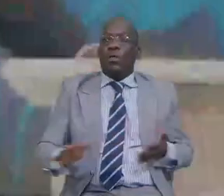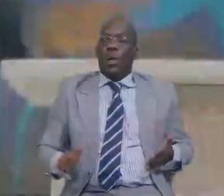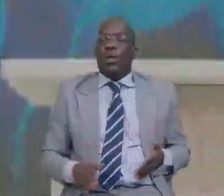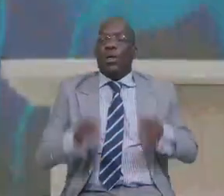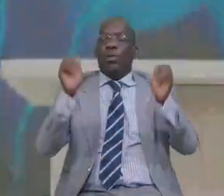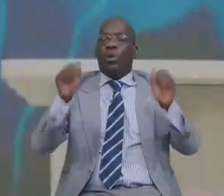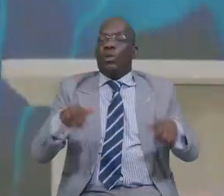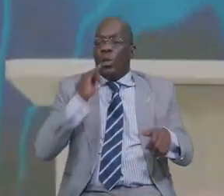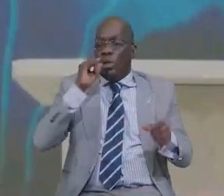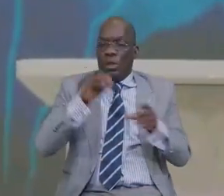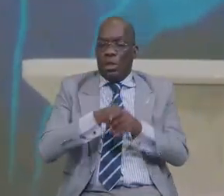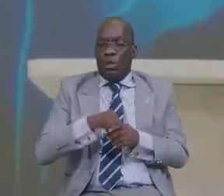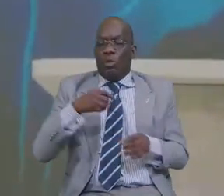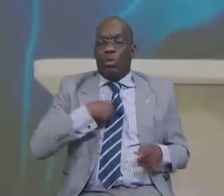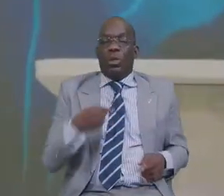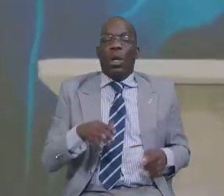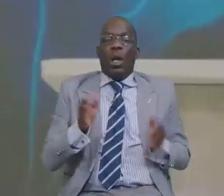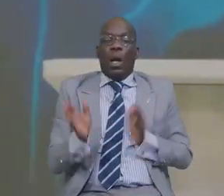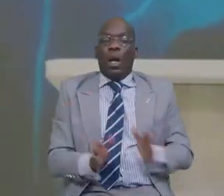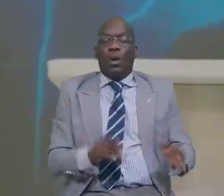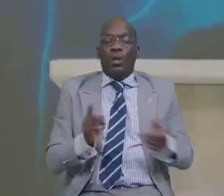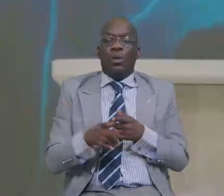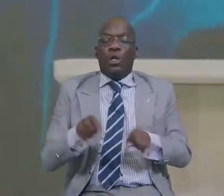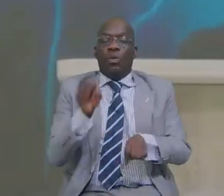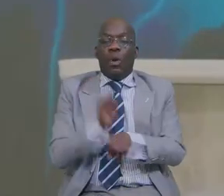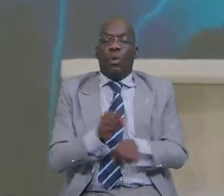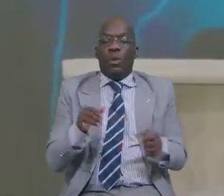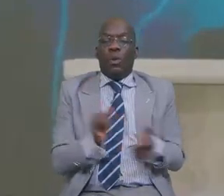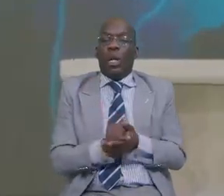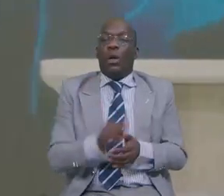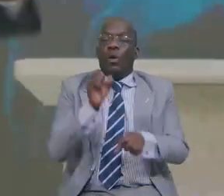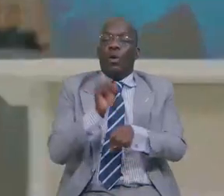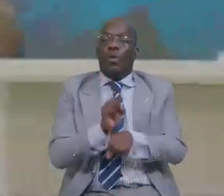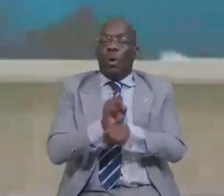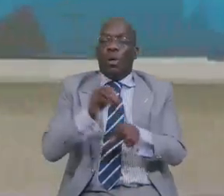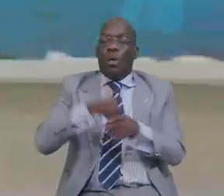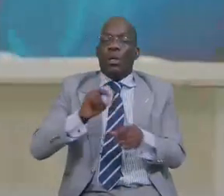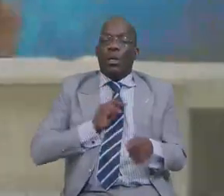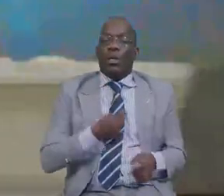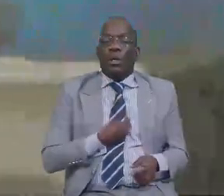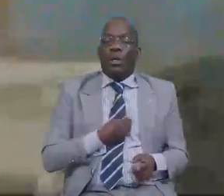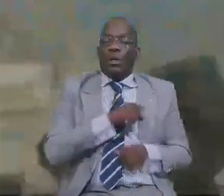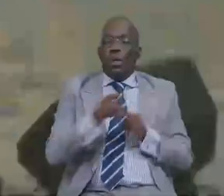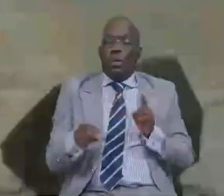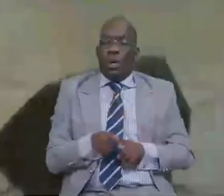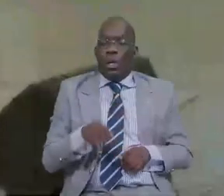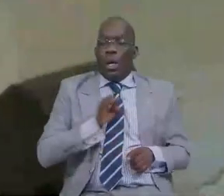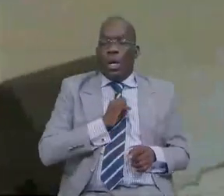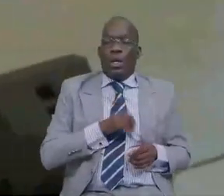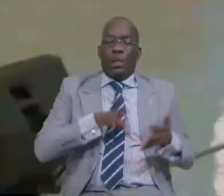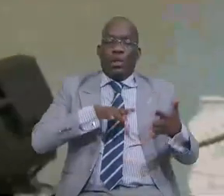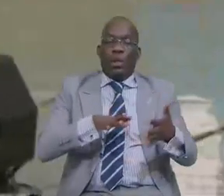divine est déjà en moi. Selon la puissance qui agit en moi. Quand j'étudie comme